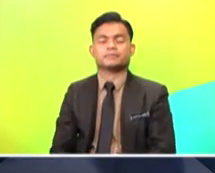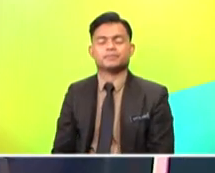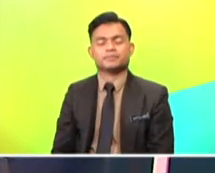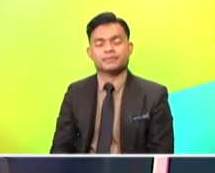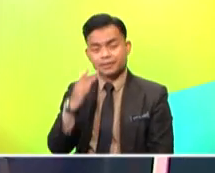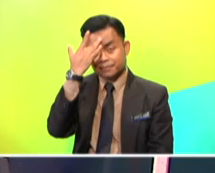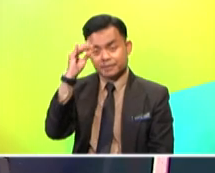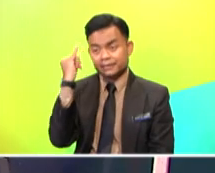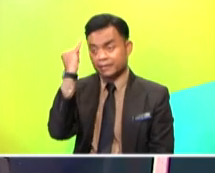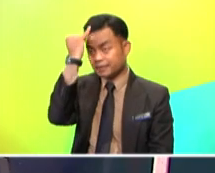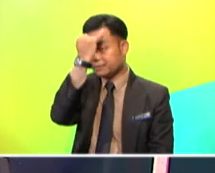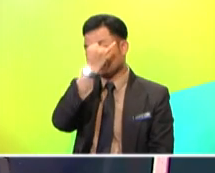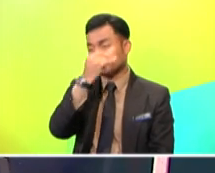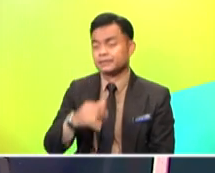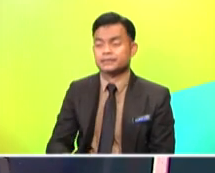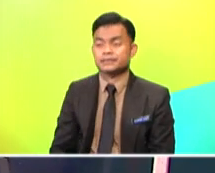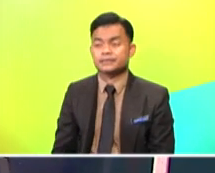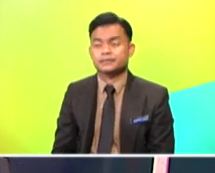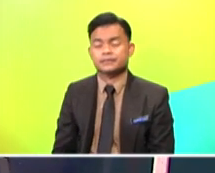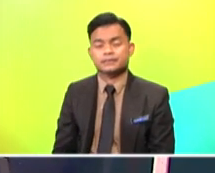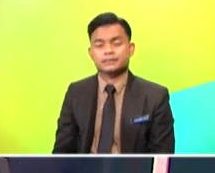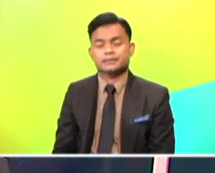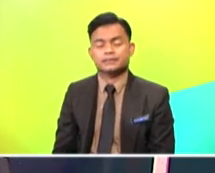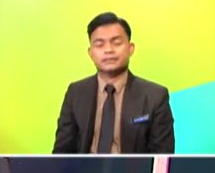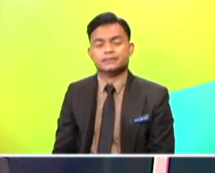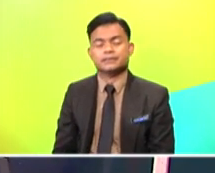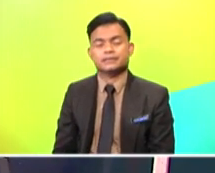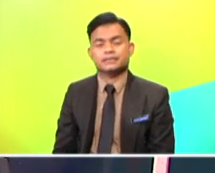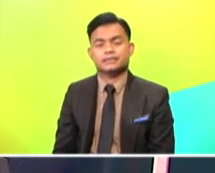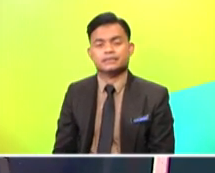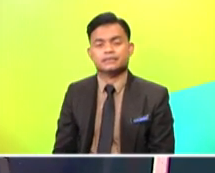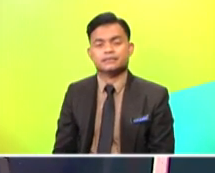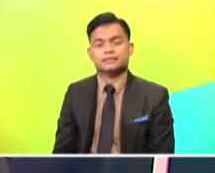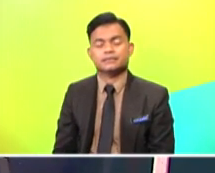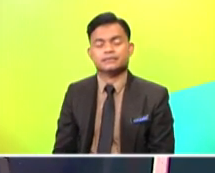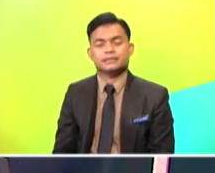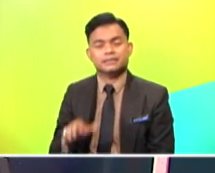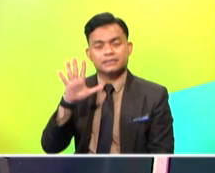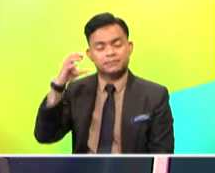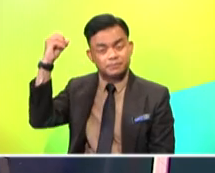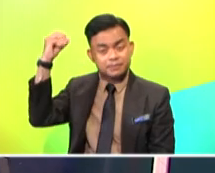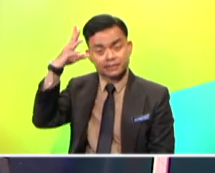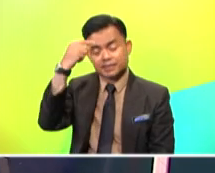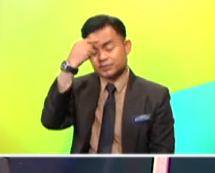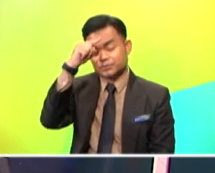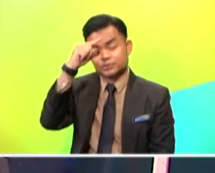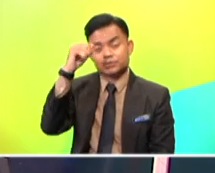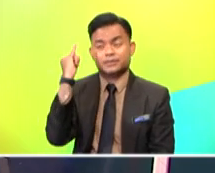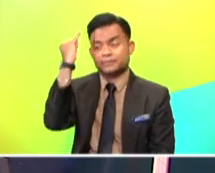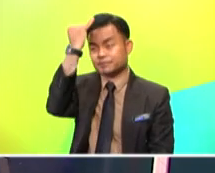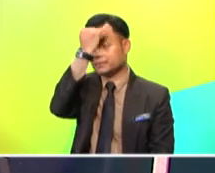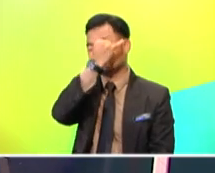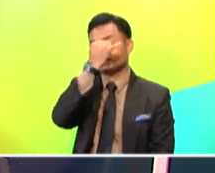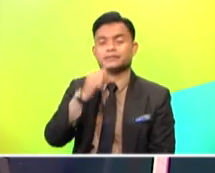Ifan. Boleh lulus ni. Cikgu bagi 1, 2, 3, 4, 5. 5 bintang. 5 bintang untuk Ifan.